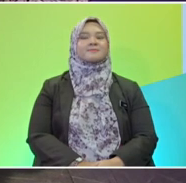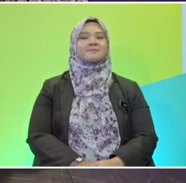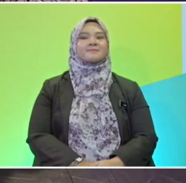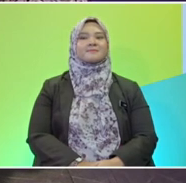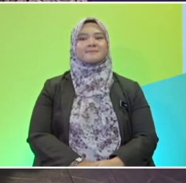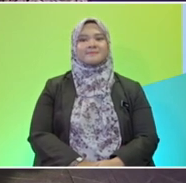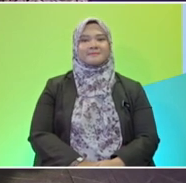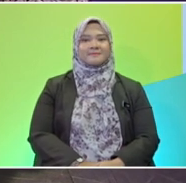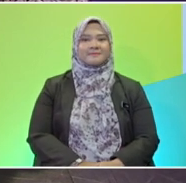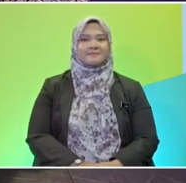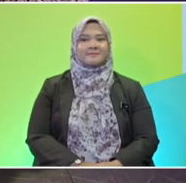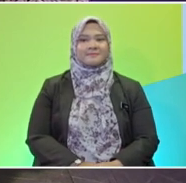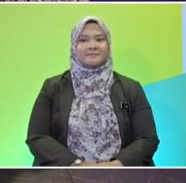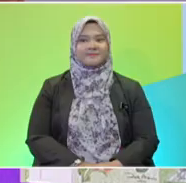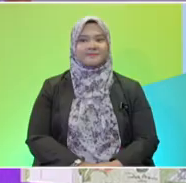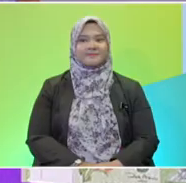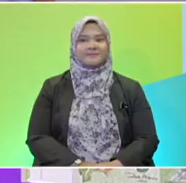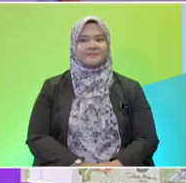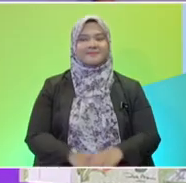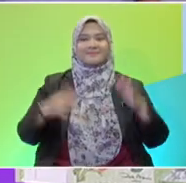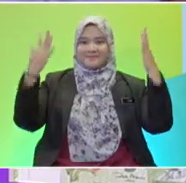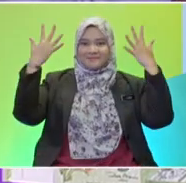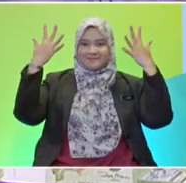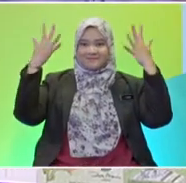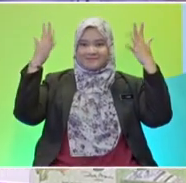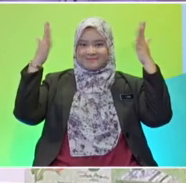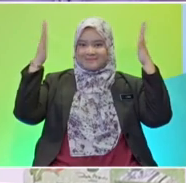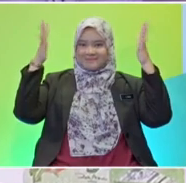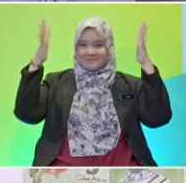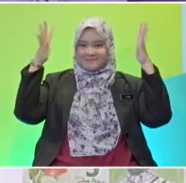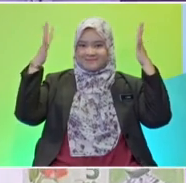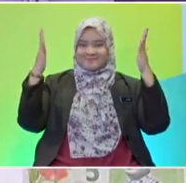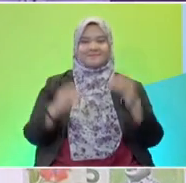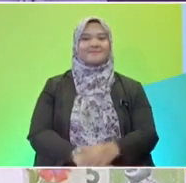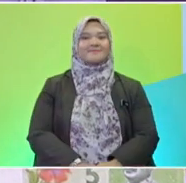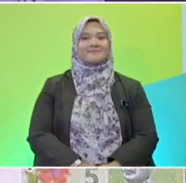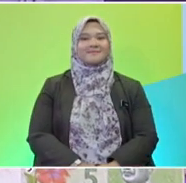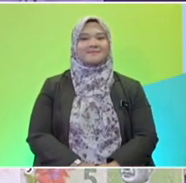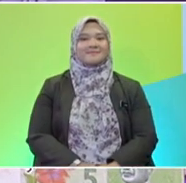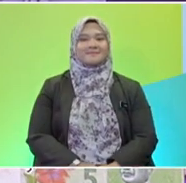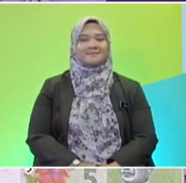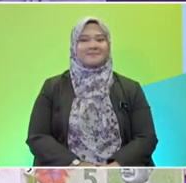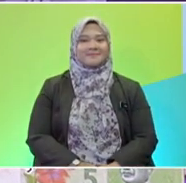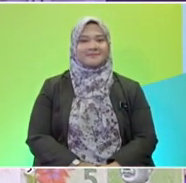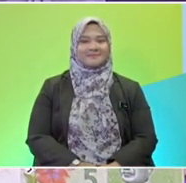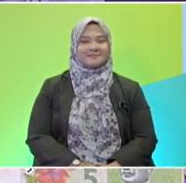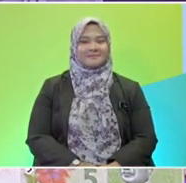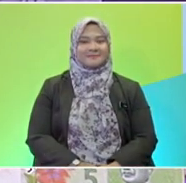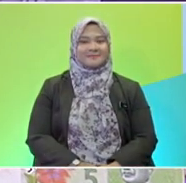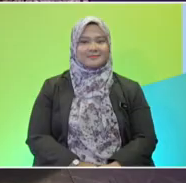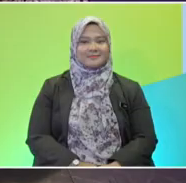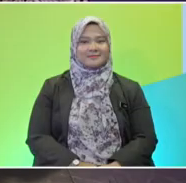lagi satu bintang tiga bintang kita juga kepada murid-murid di rumah yang jawab bersama-sama dengan